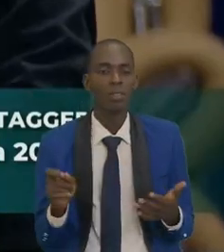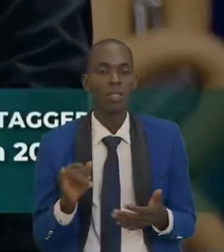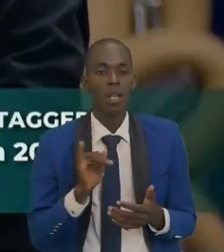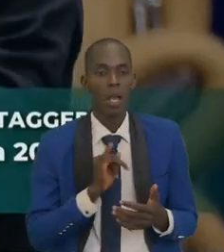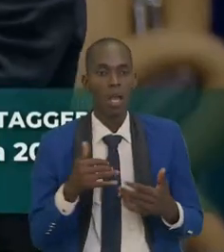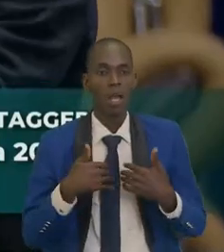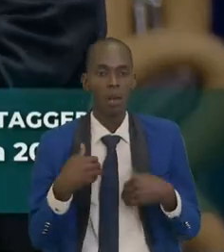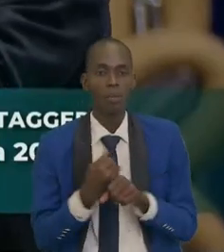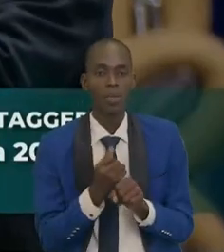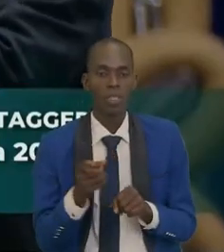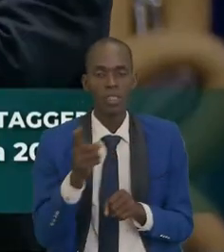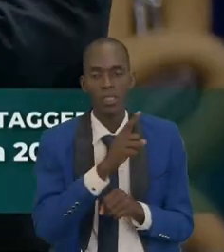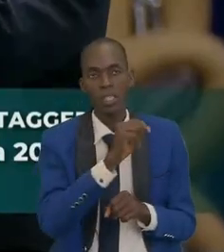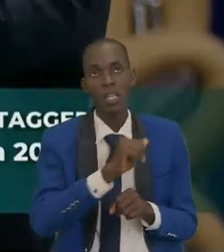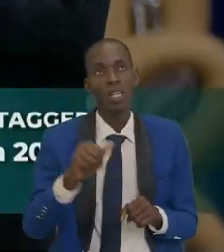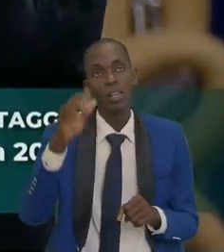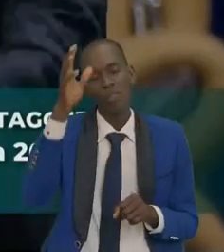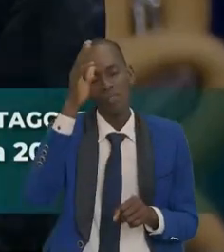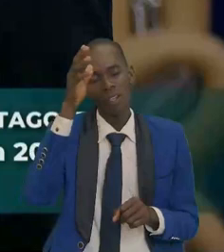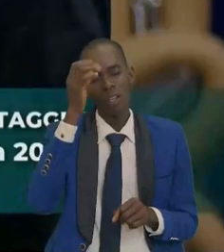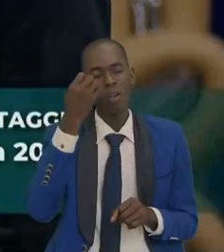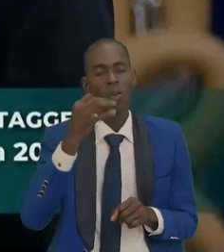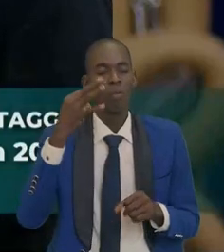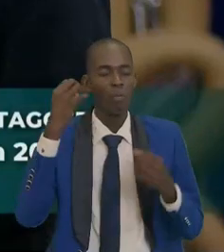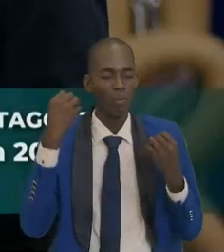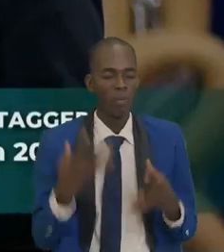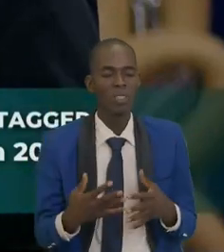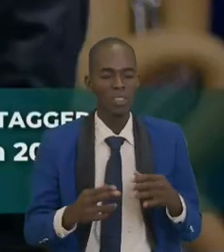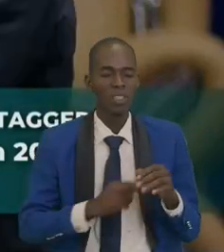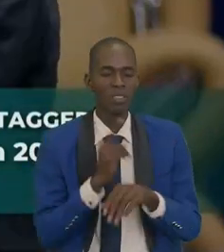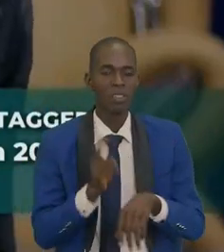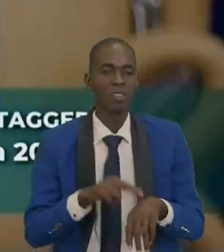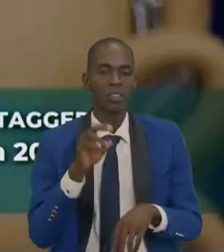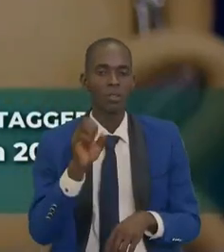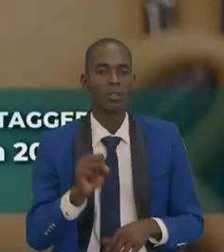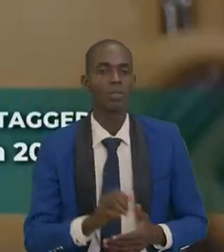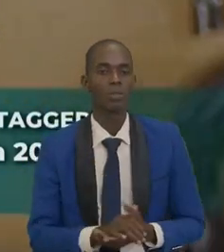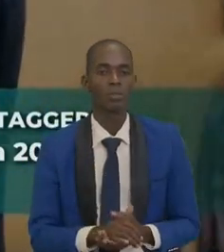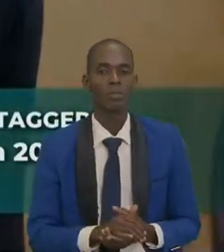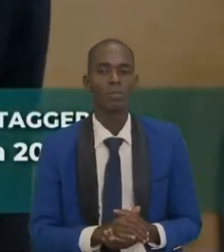j'étais établi père d'un grand nombre de nations.